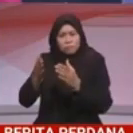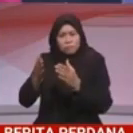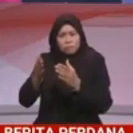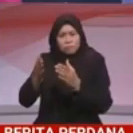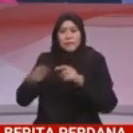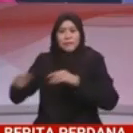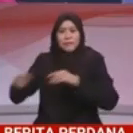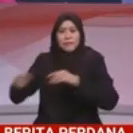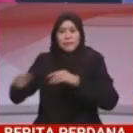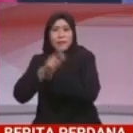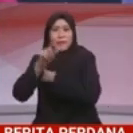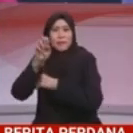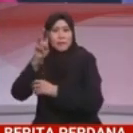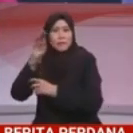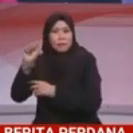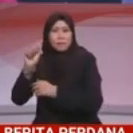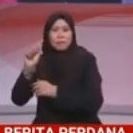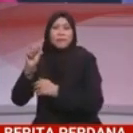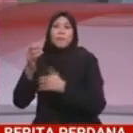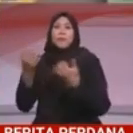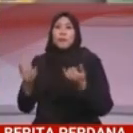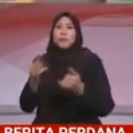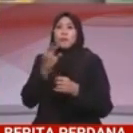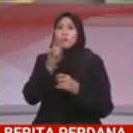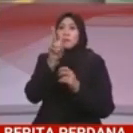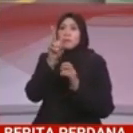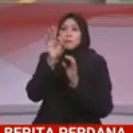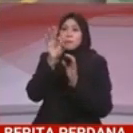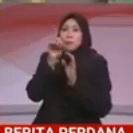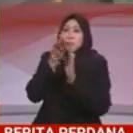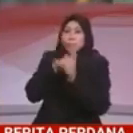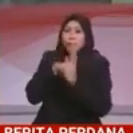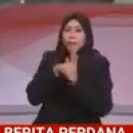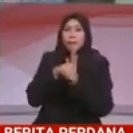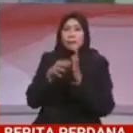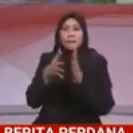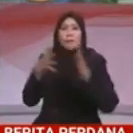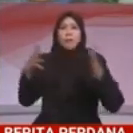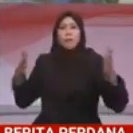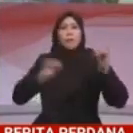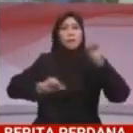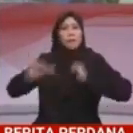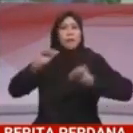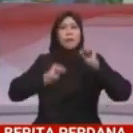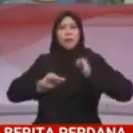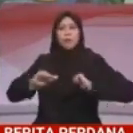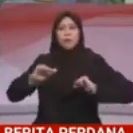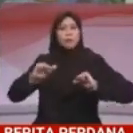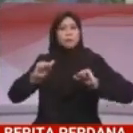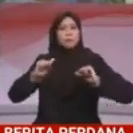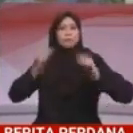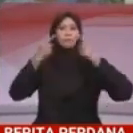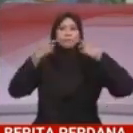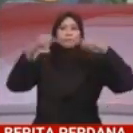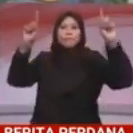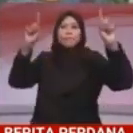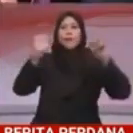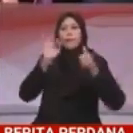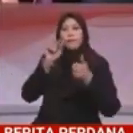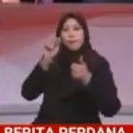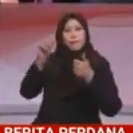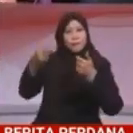taman tema. Filem berdurasi 90 minit ini dibarisi ramai pelakon hebat tanah air, antaranya Fatah Amin,